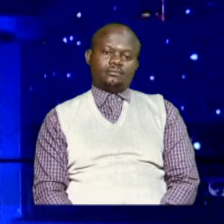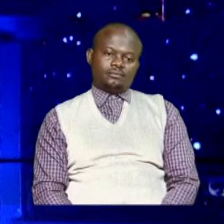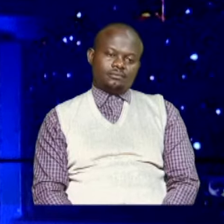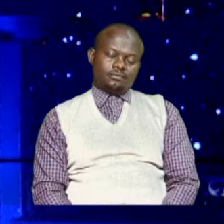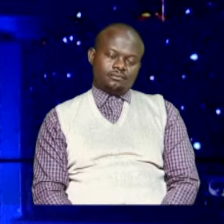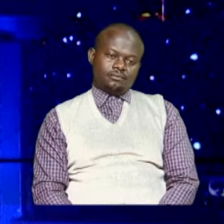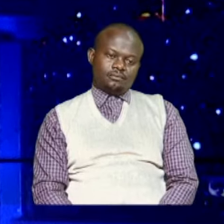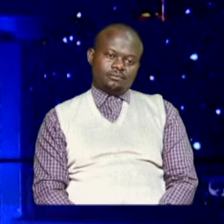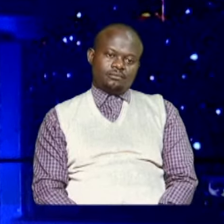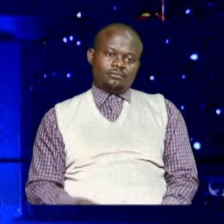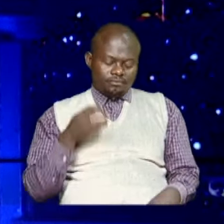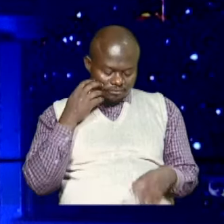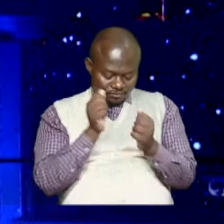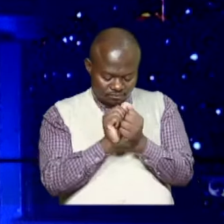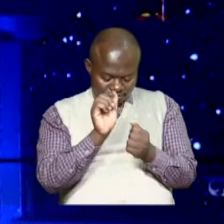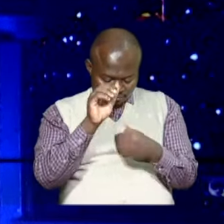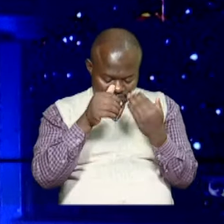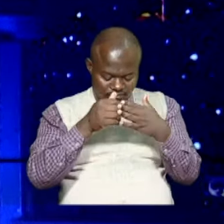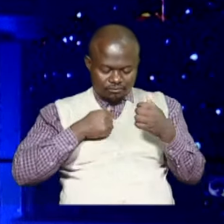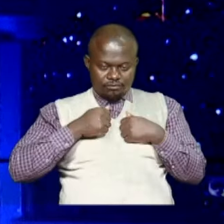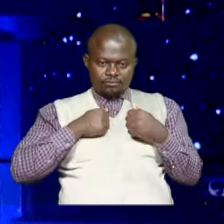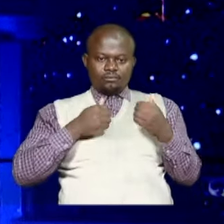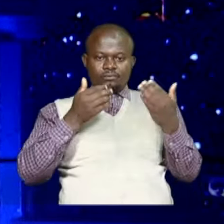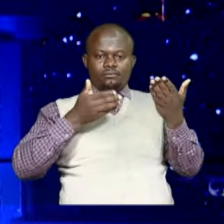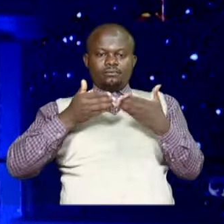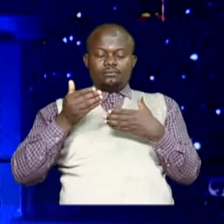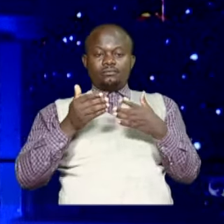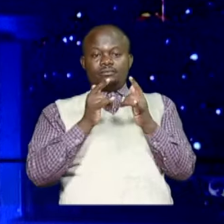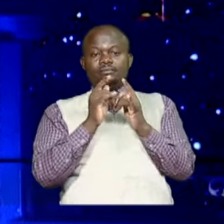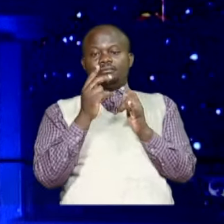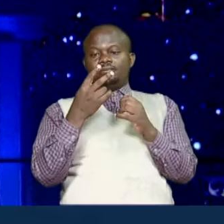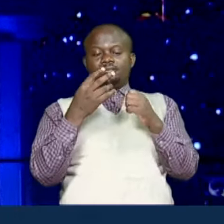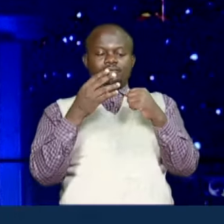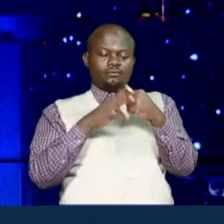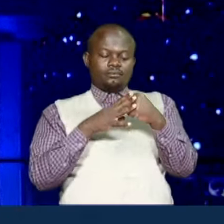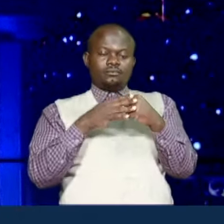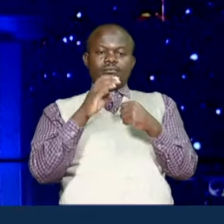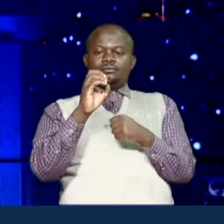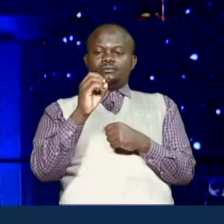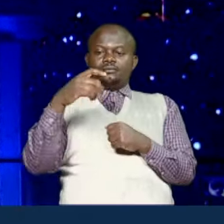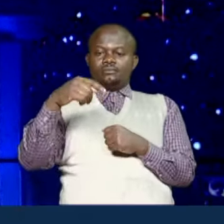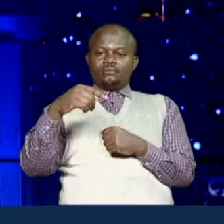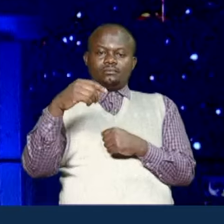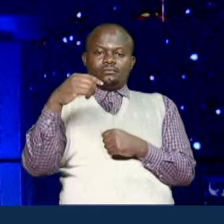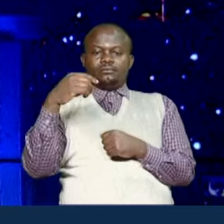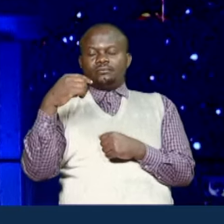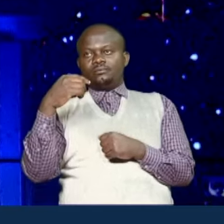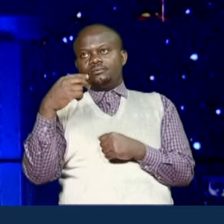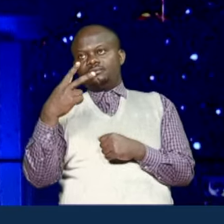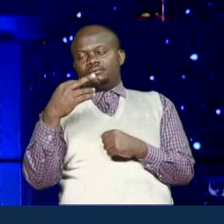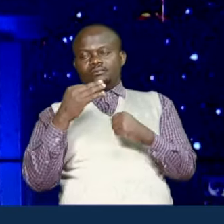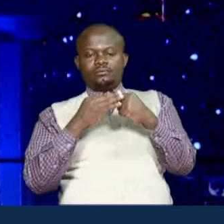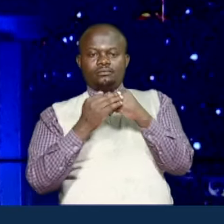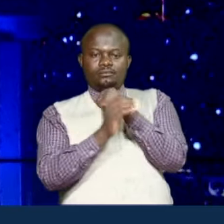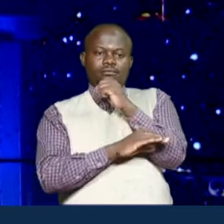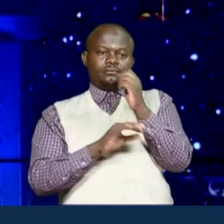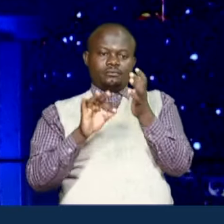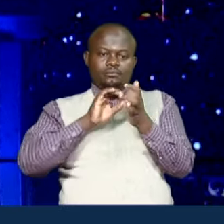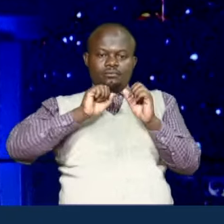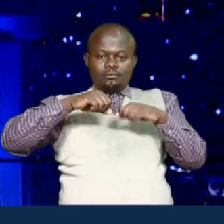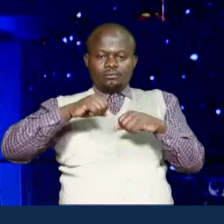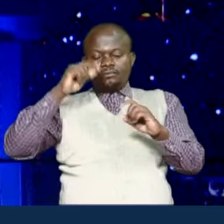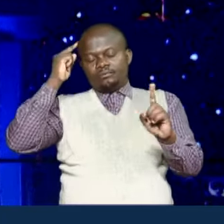kwa 11 u Rwanda ruzitabira inama ya 29 izwi nka COP29, ibihugu byasinye amasezerano